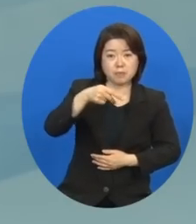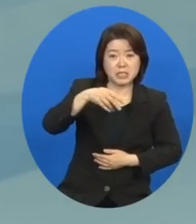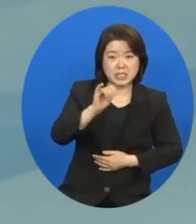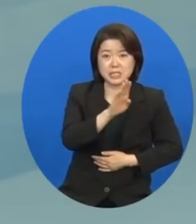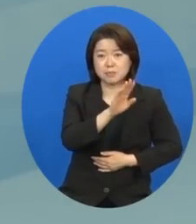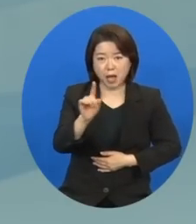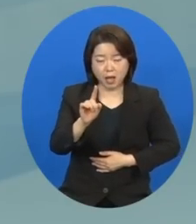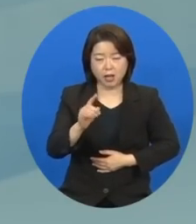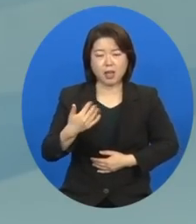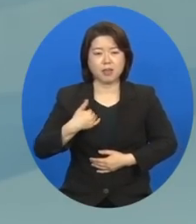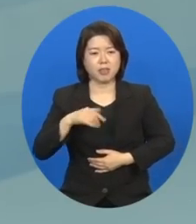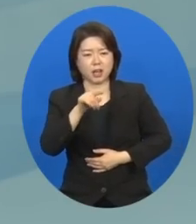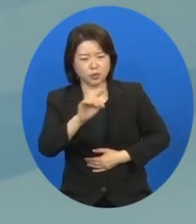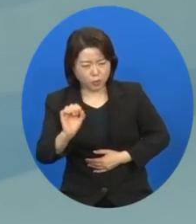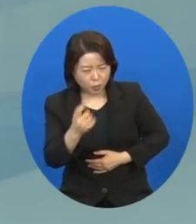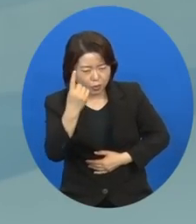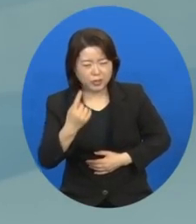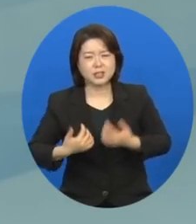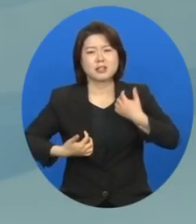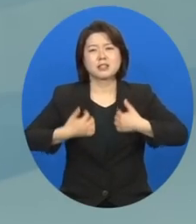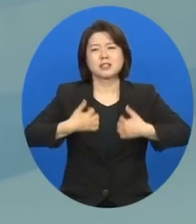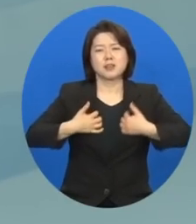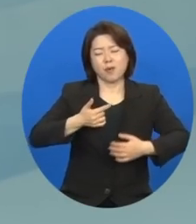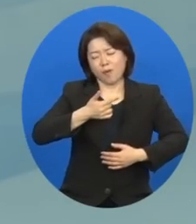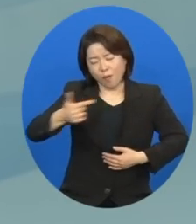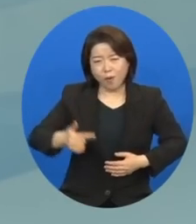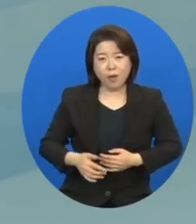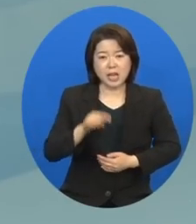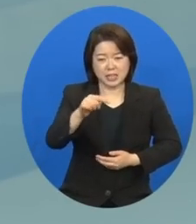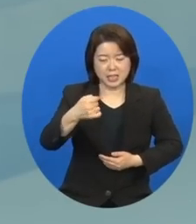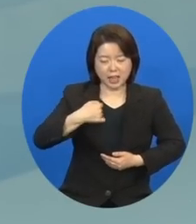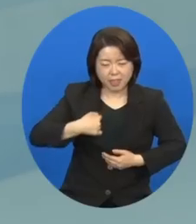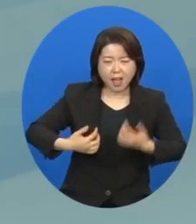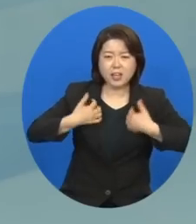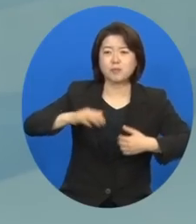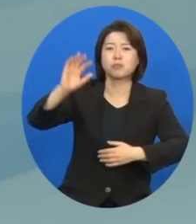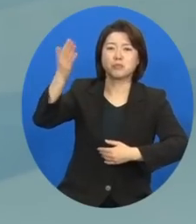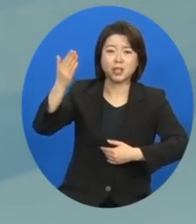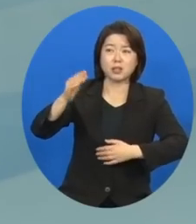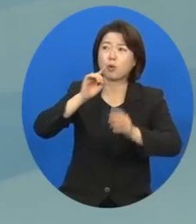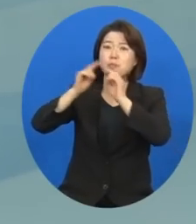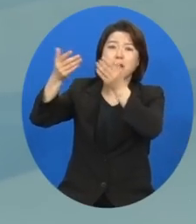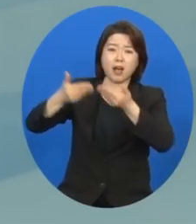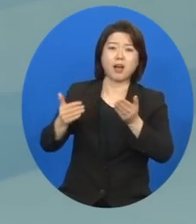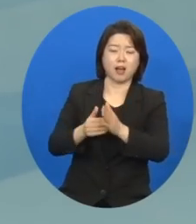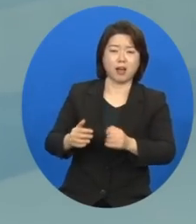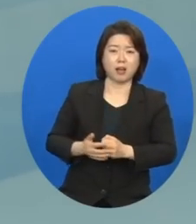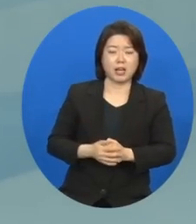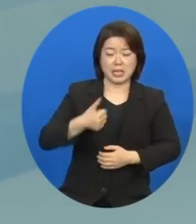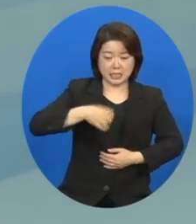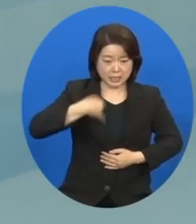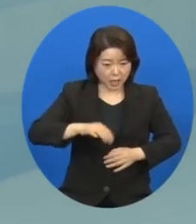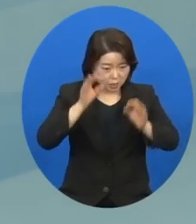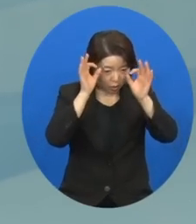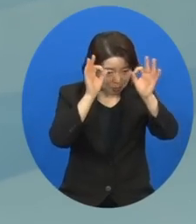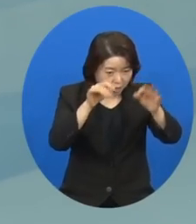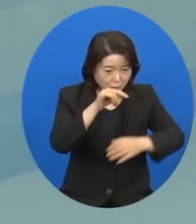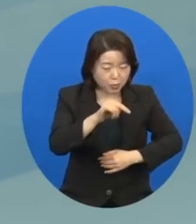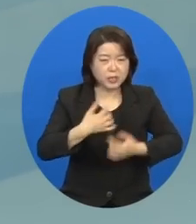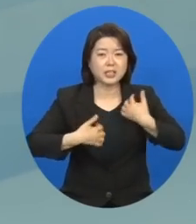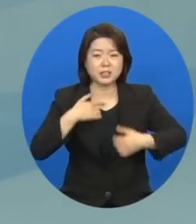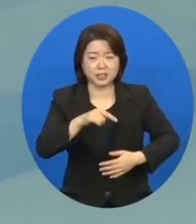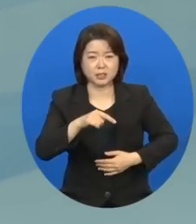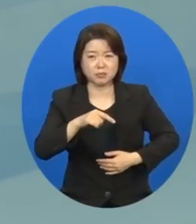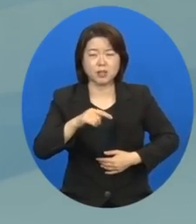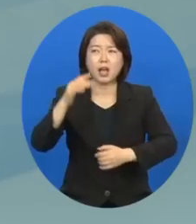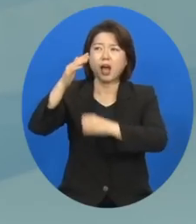내가 너로 인해서 기쁨을 이기지 못한다, 너가 나의 기쁨이라는 겁니다. 자녀를 바라볼 때 그 기쁨, 하나님이 저와 여러분을 바라볼